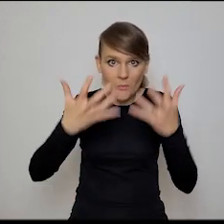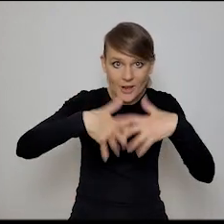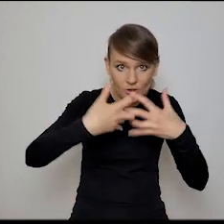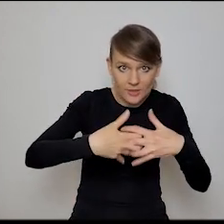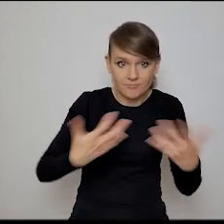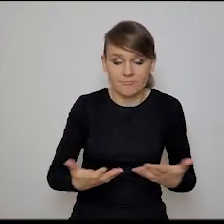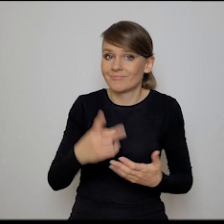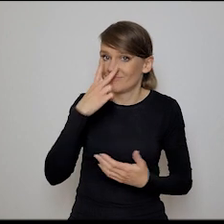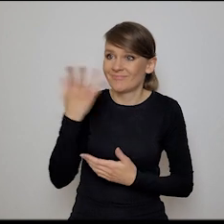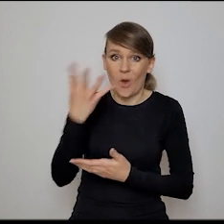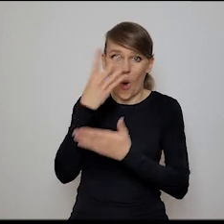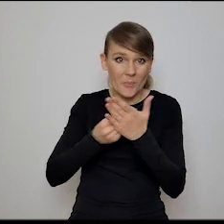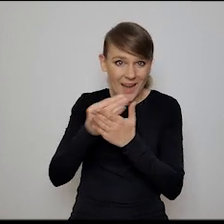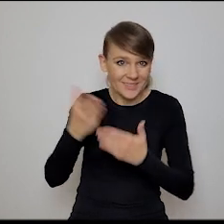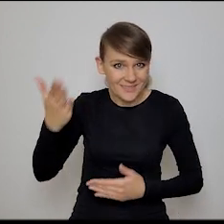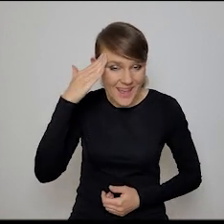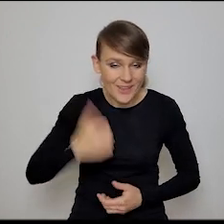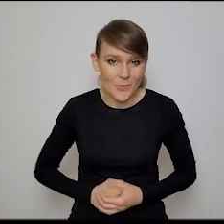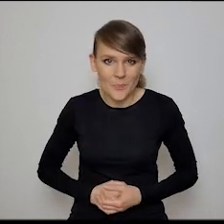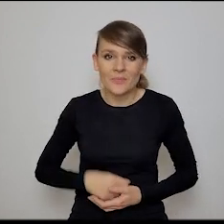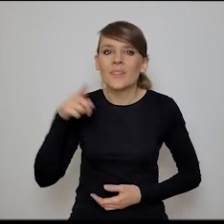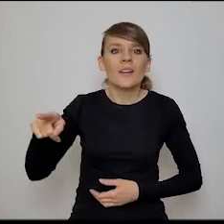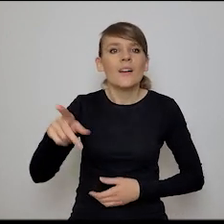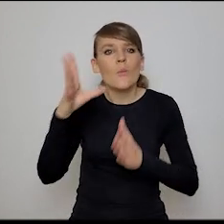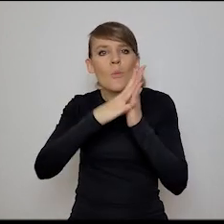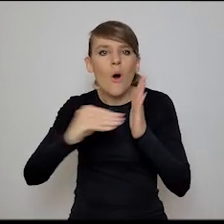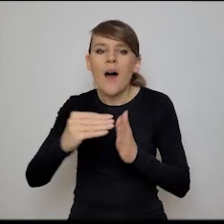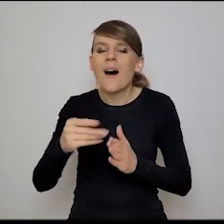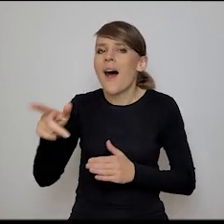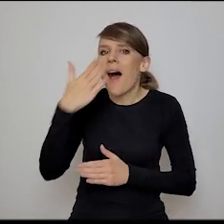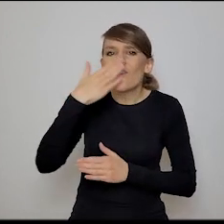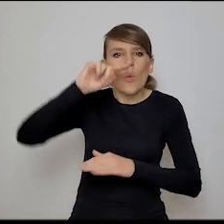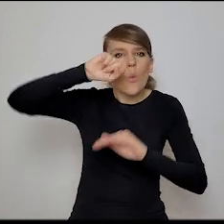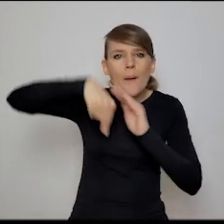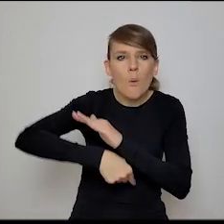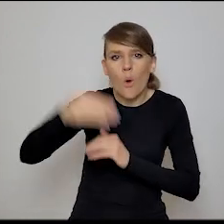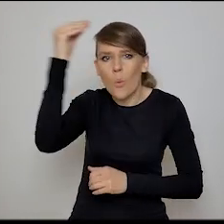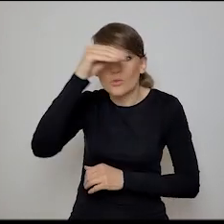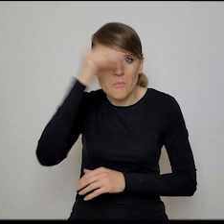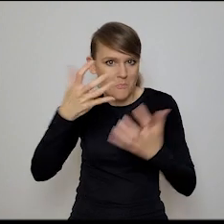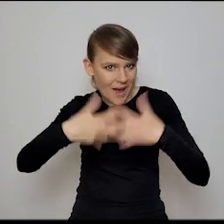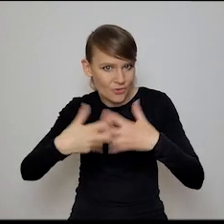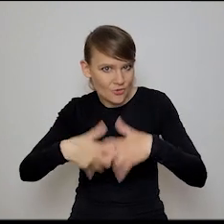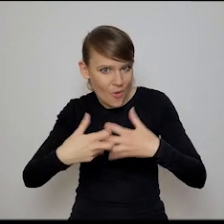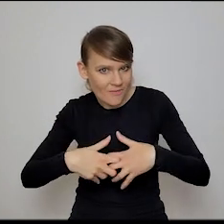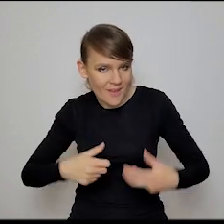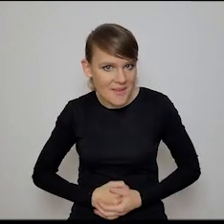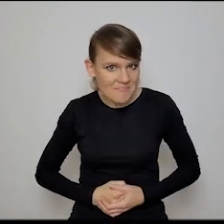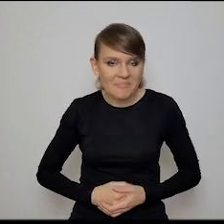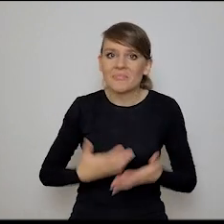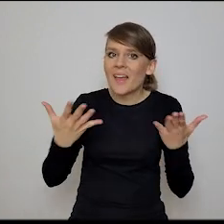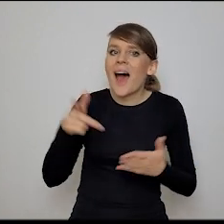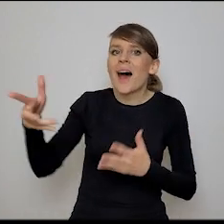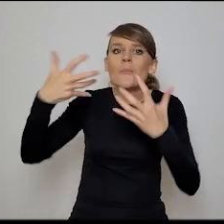znajomy obrazek, prawda? Model tego, na czym polega głębokie uczenie maszynowe, tak? I teraz gdzie